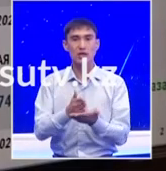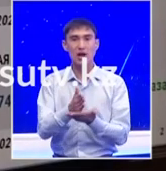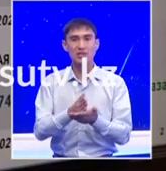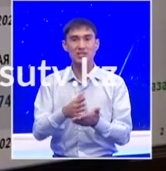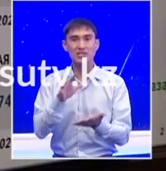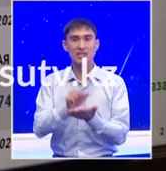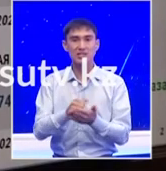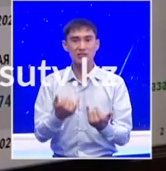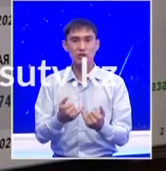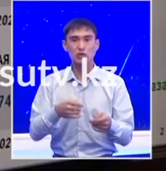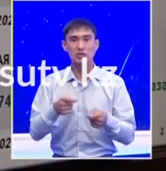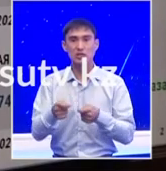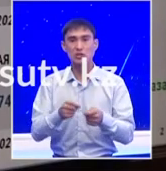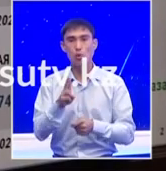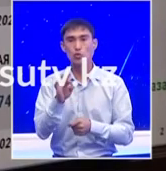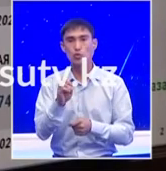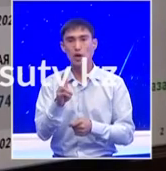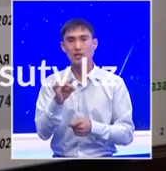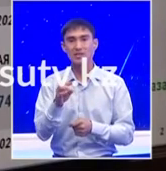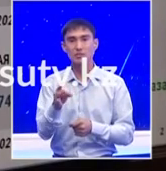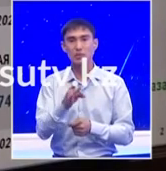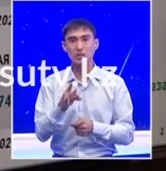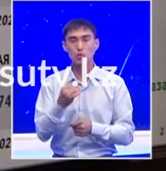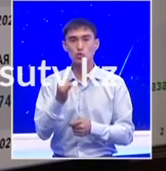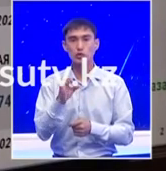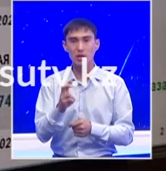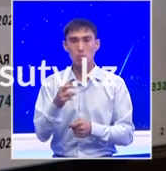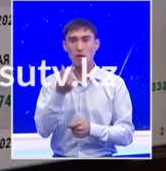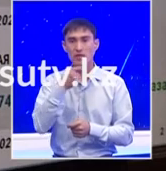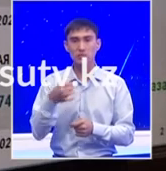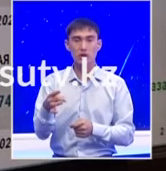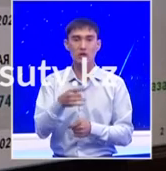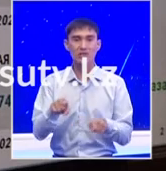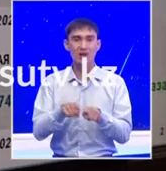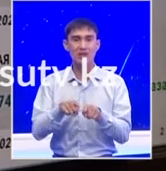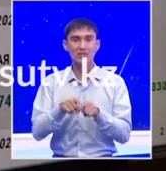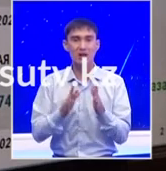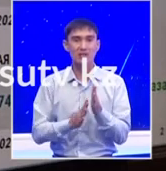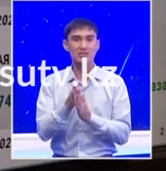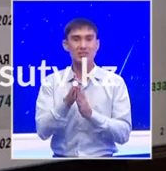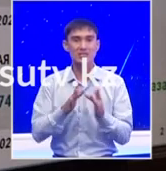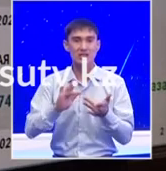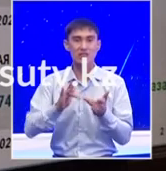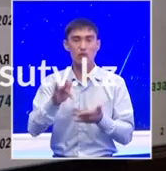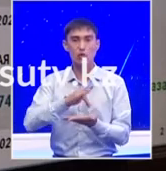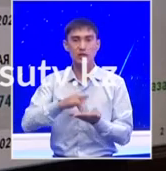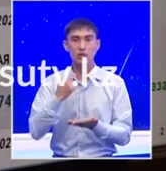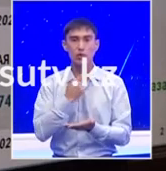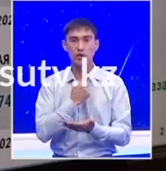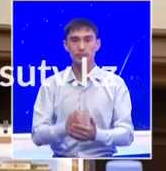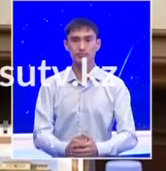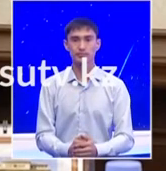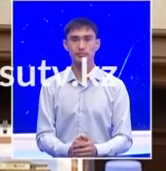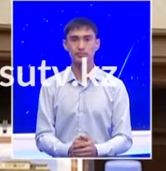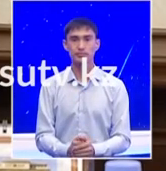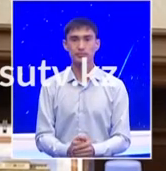реконструкция Куксусской, Каратальской плотин, гидроузла УСЕК в Панфиловском районе, а также растительных сетей в Талдыкургане.